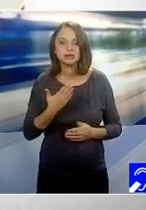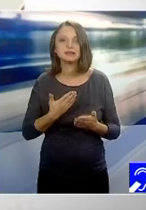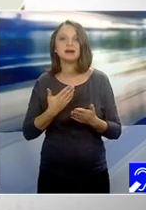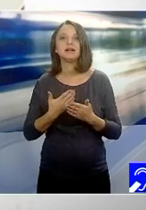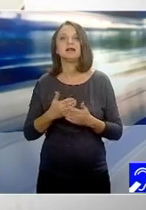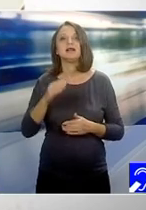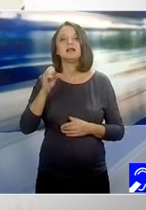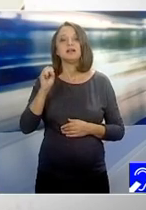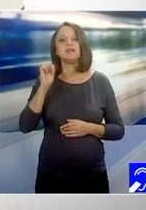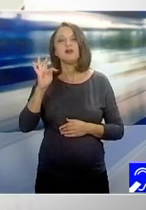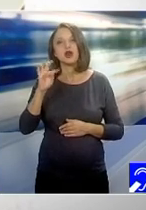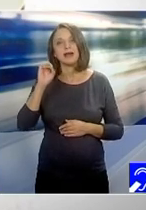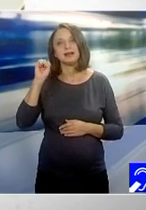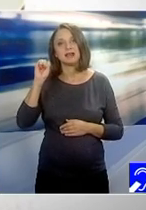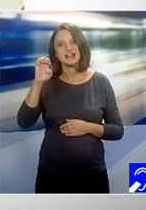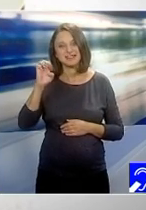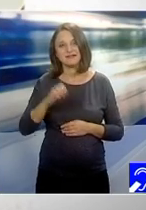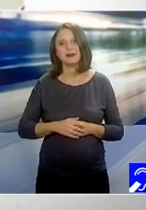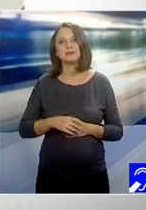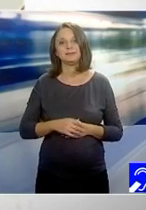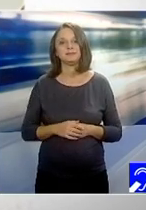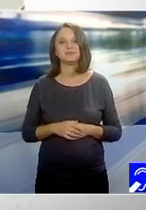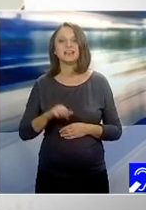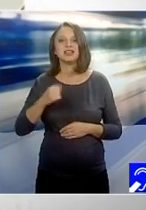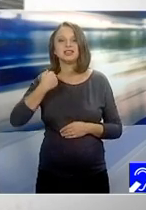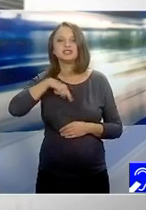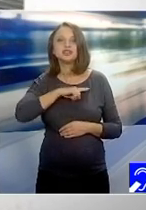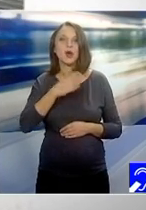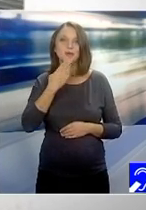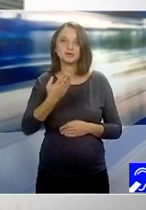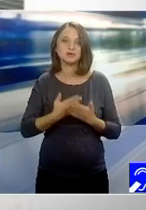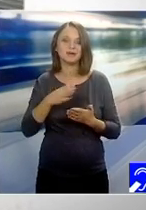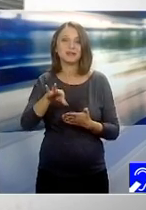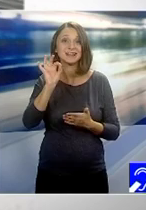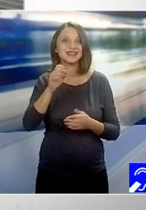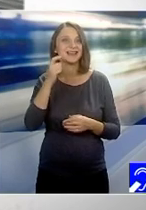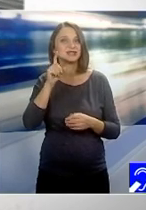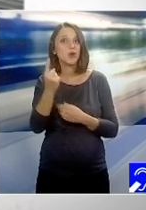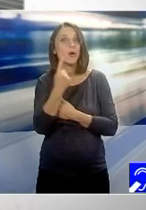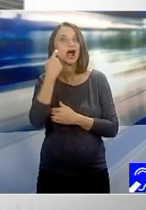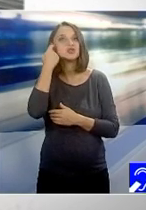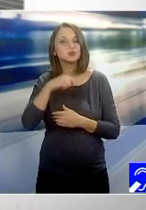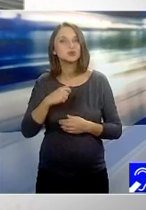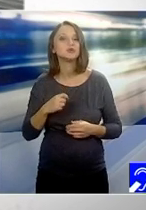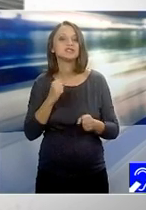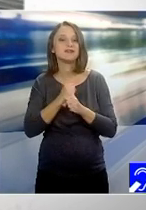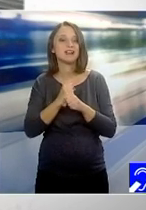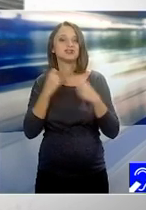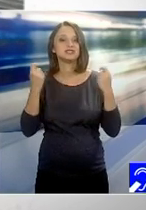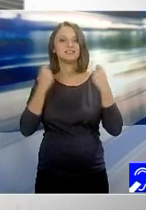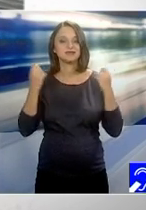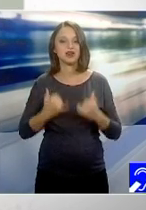dânsului față de fundație, față de munca noastră. Și noi vă mulțumim că ați ales Clujul pentru organizarea acestui festival.